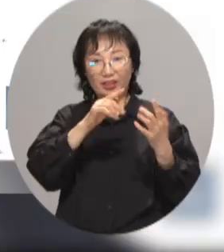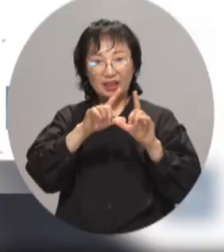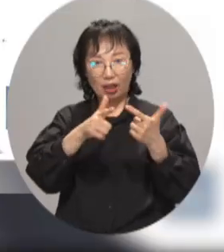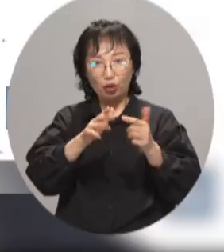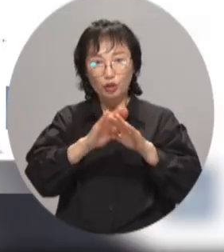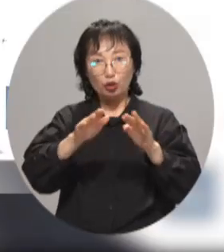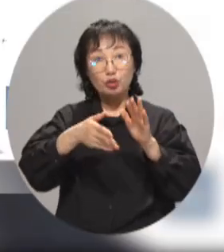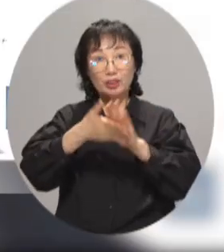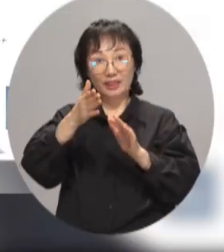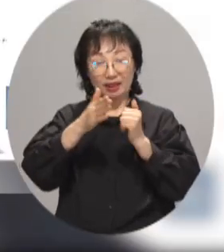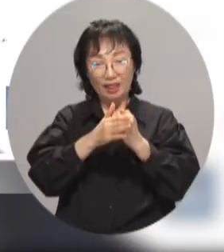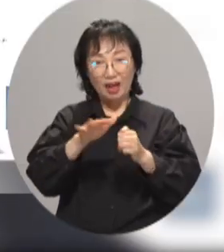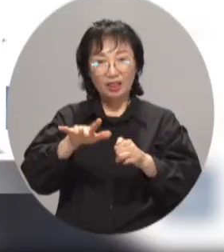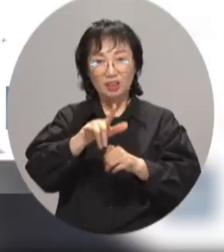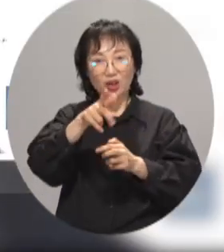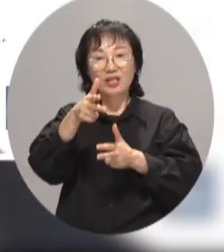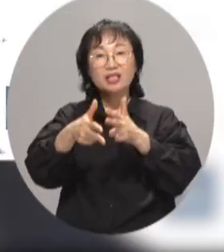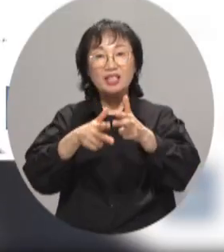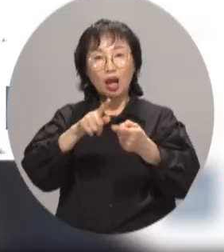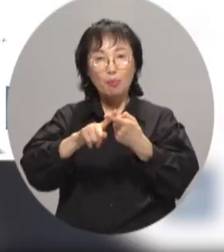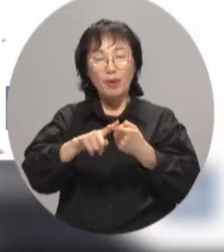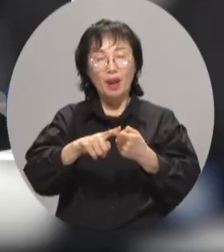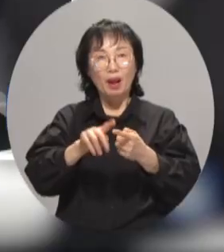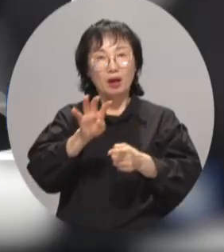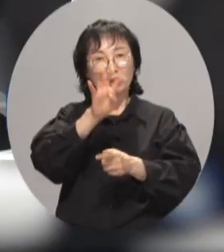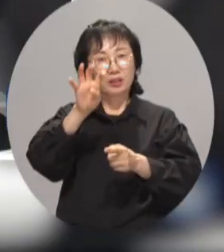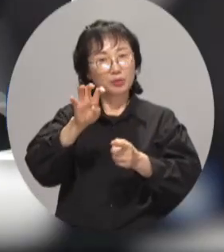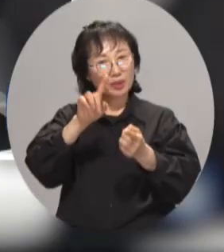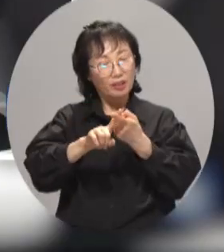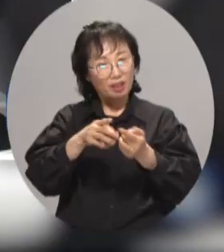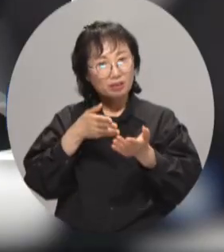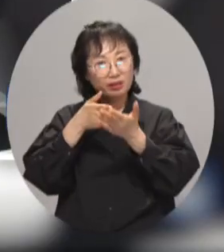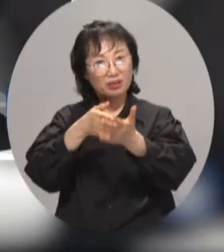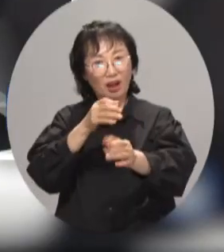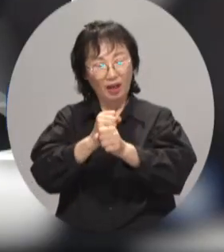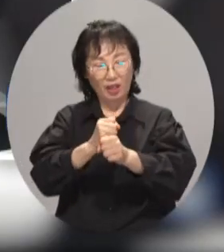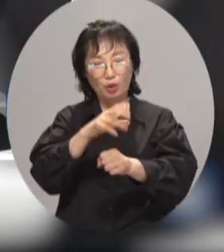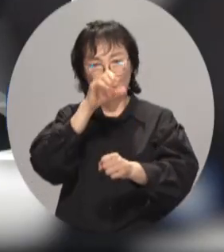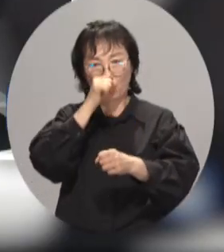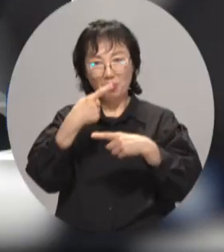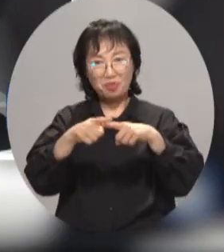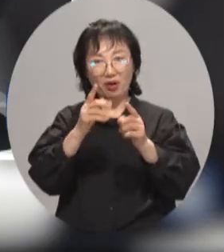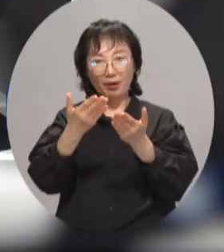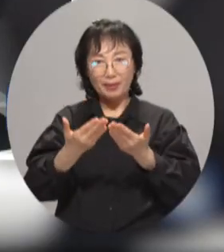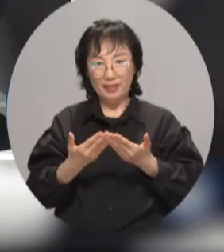전주시가 진행하는 드론축구 사업에 의문을 제기한 점이 좋은 평가를 받았다고 설명했습니다.